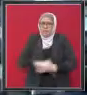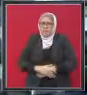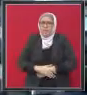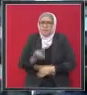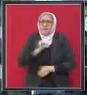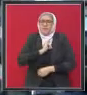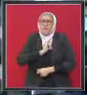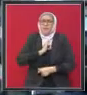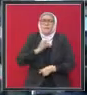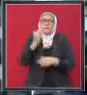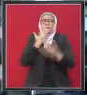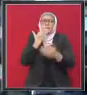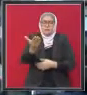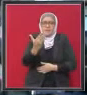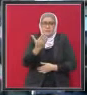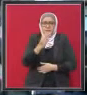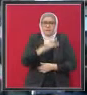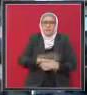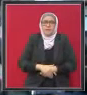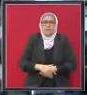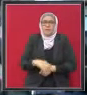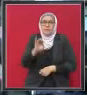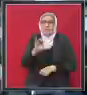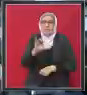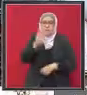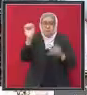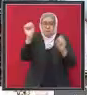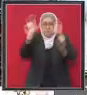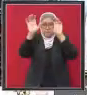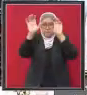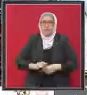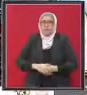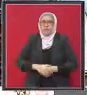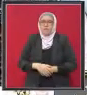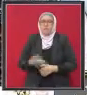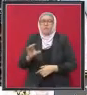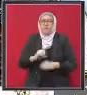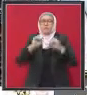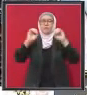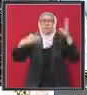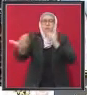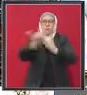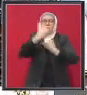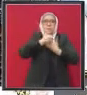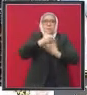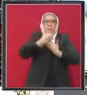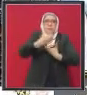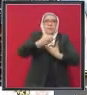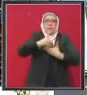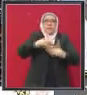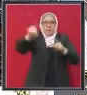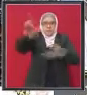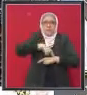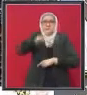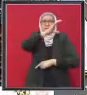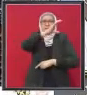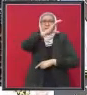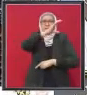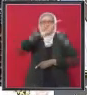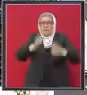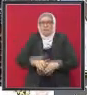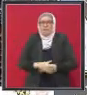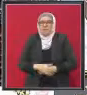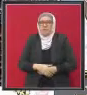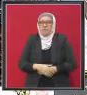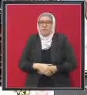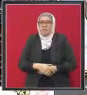ucapkan terima kasih Yang Berhormat Shah Alam kerana tapi saya banyak diganggu oleh speaker. Yang Berhormat. Terima kasih. Saya